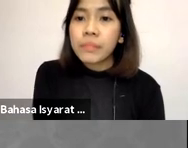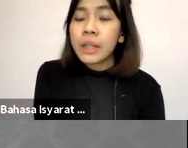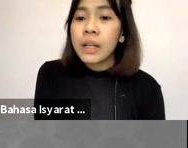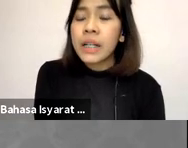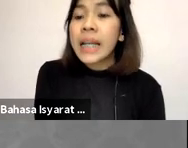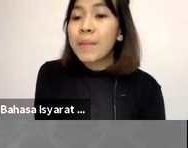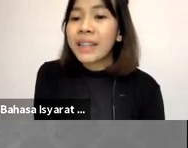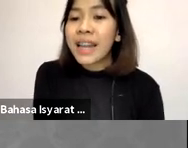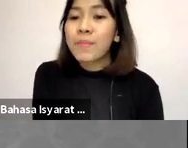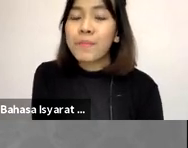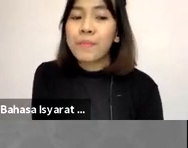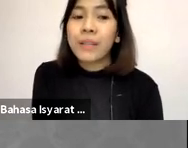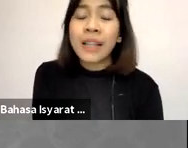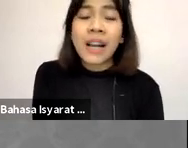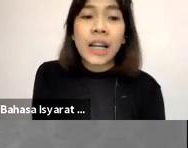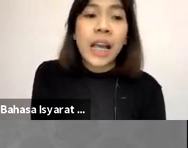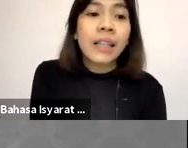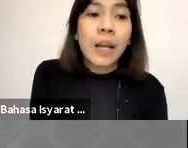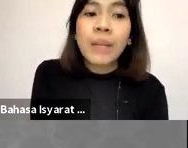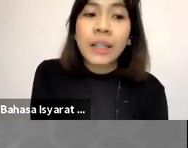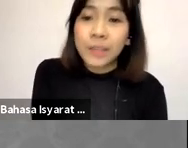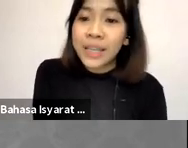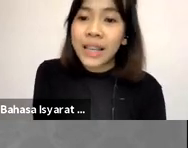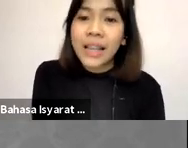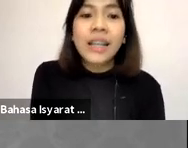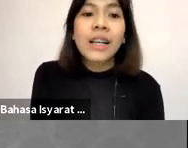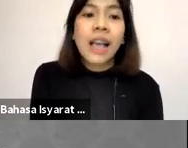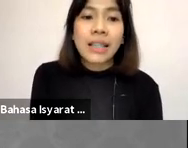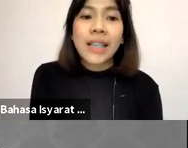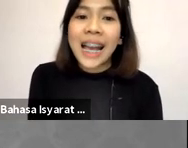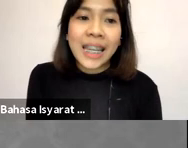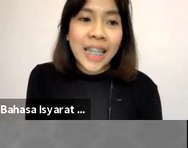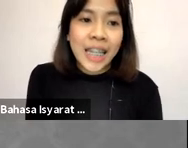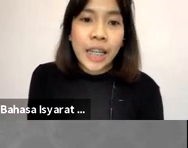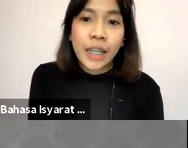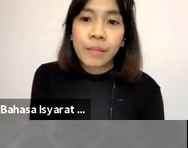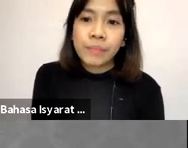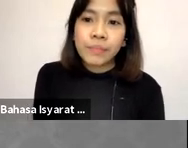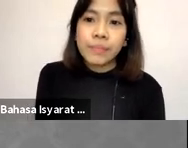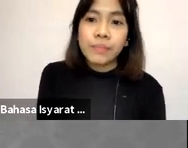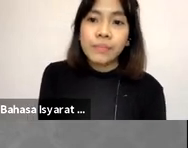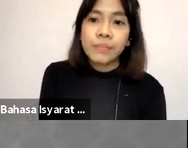ada antrian Ketenagakerjaan telah meresmikan skkni